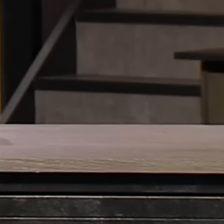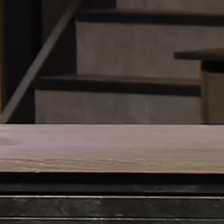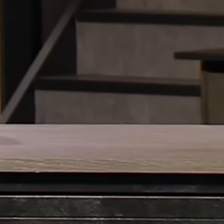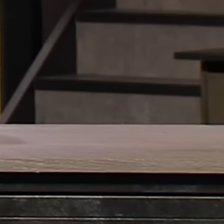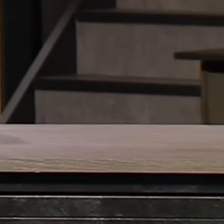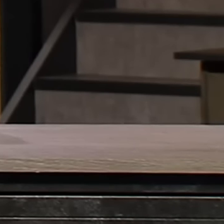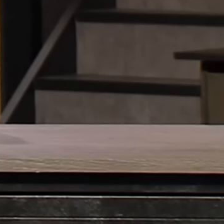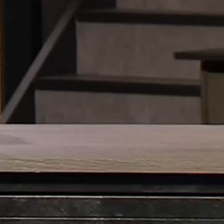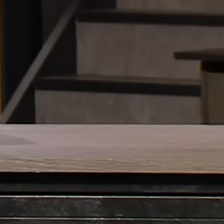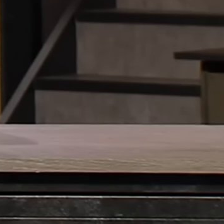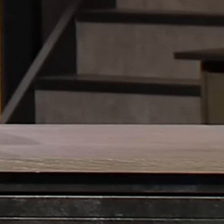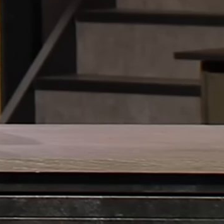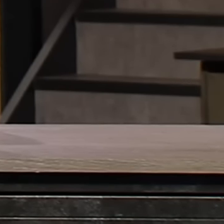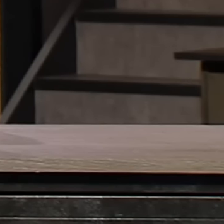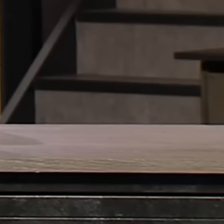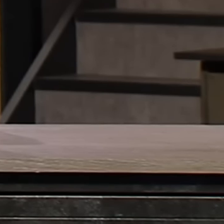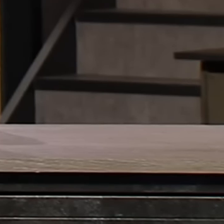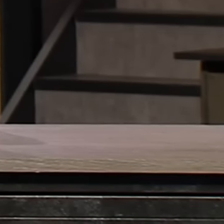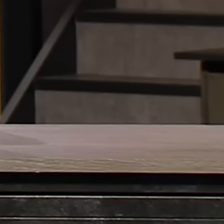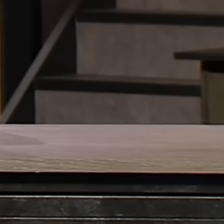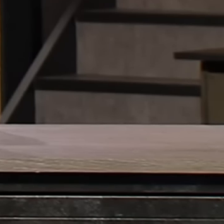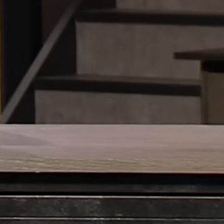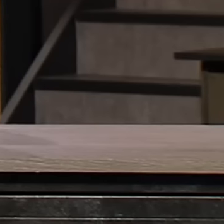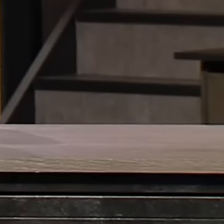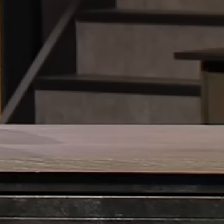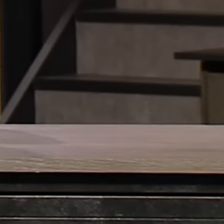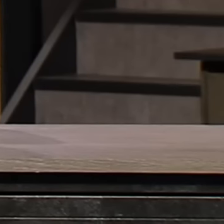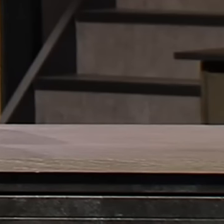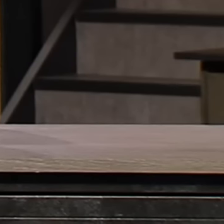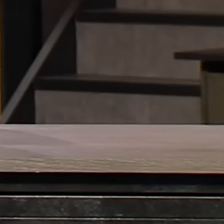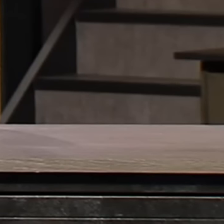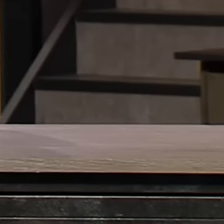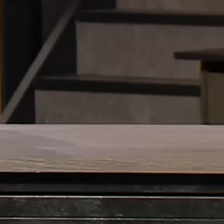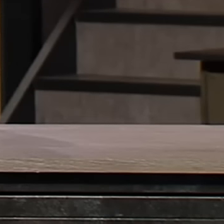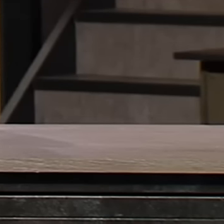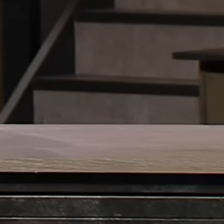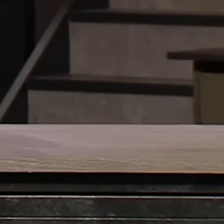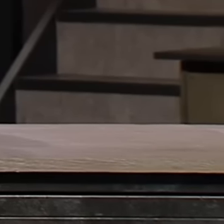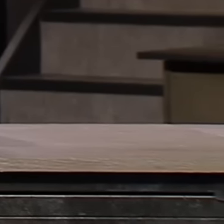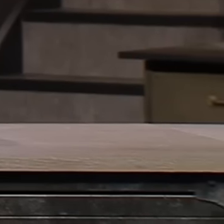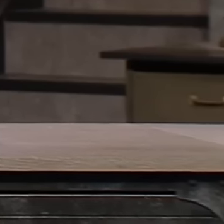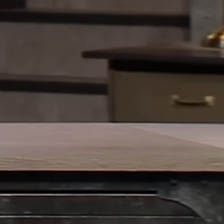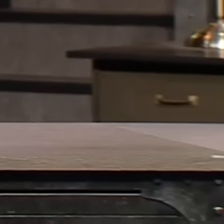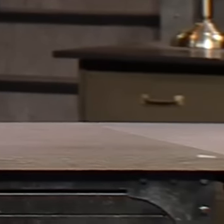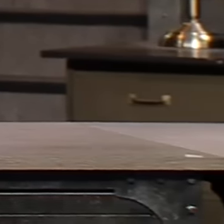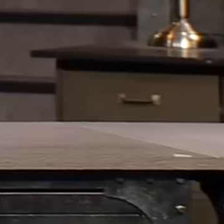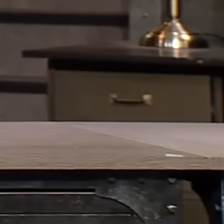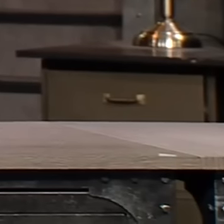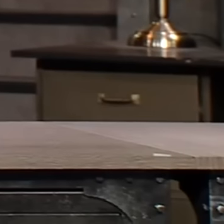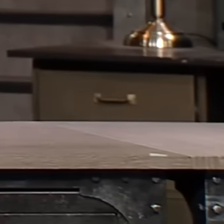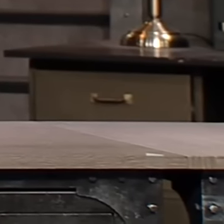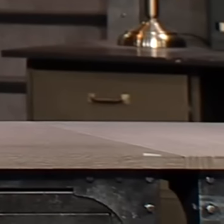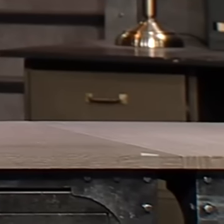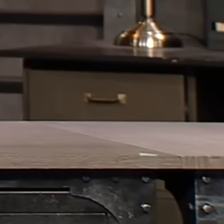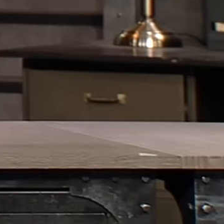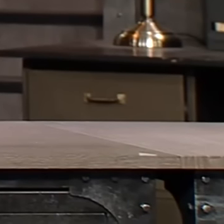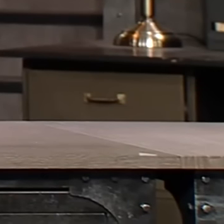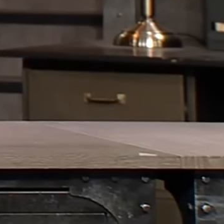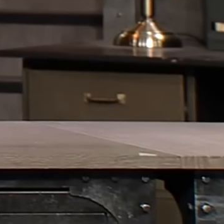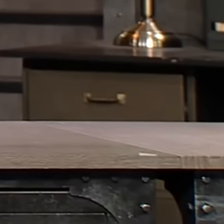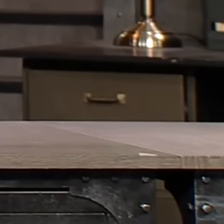하는데 아이고 여기를 누르면 된다 여기 여기 빨리 좀 눌러라 어 빨리 눌러야겠다 가족 여러분